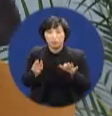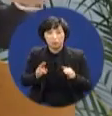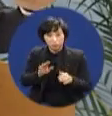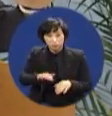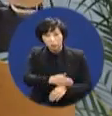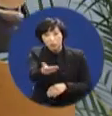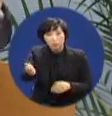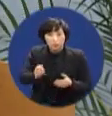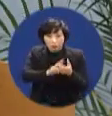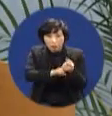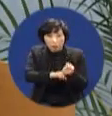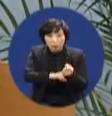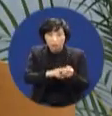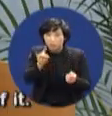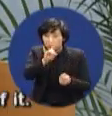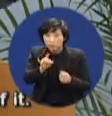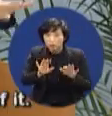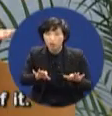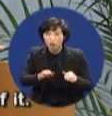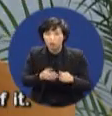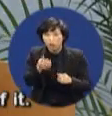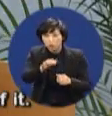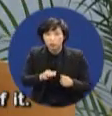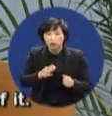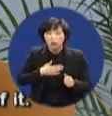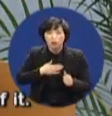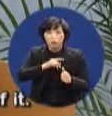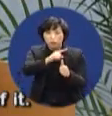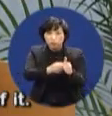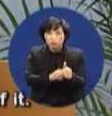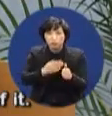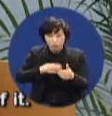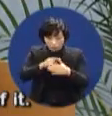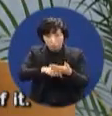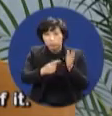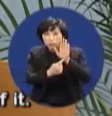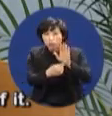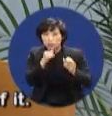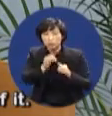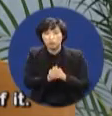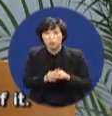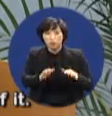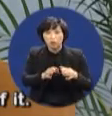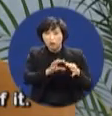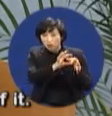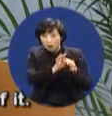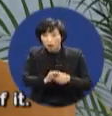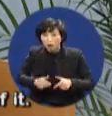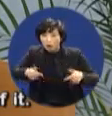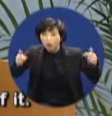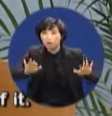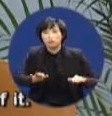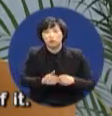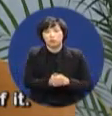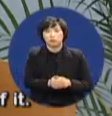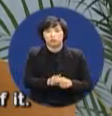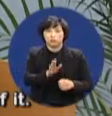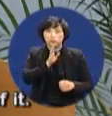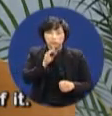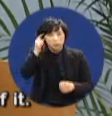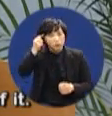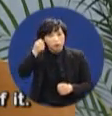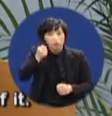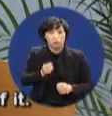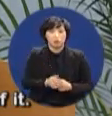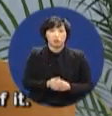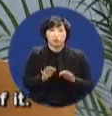감춰보고 속여보고 다 모르게 어느 순간에 일어나는 것인데 이것이 만연해져버리면 이것이 정당화되고